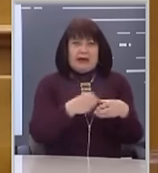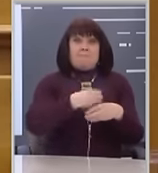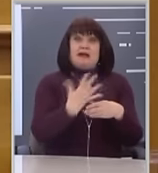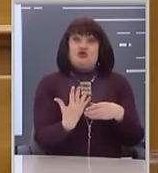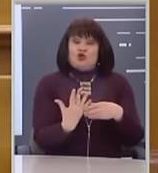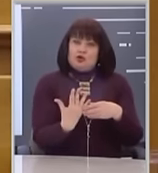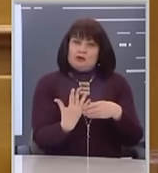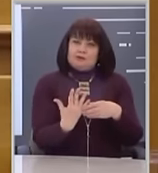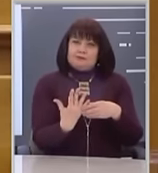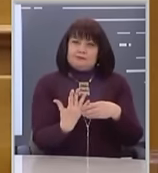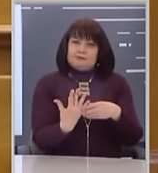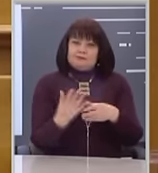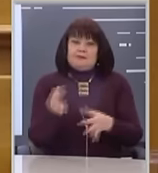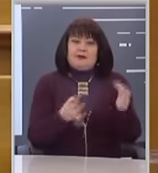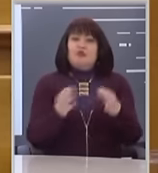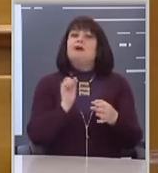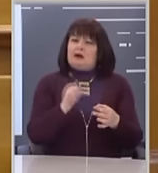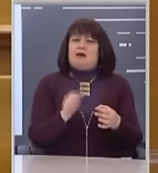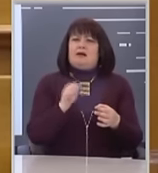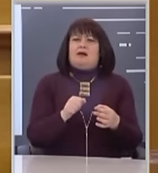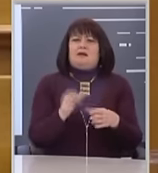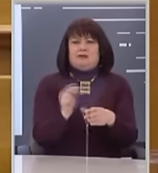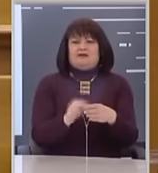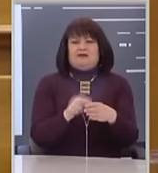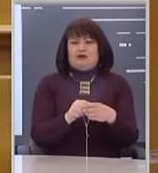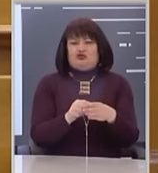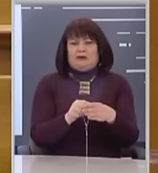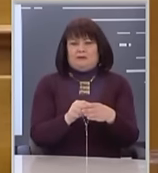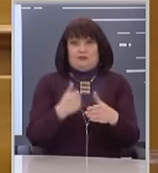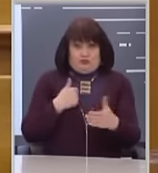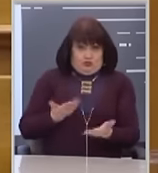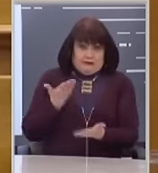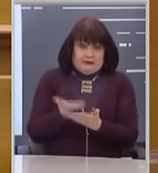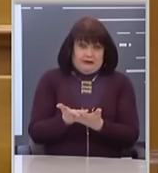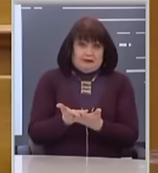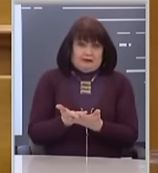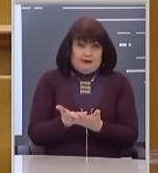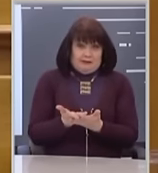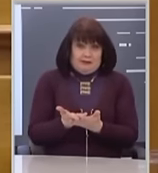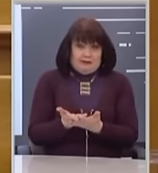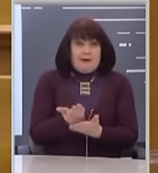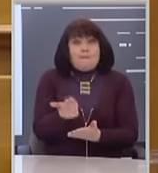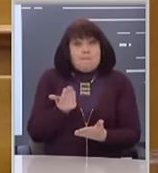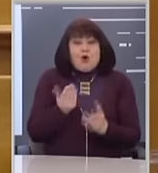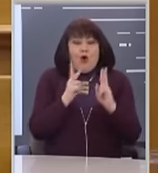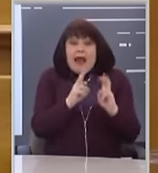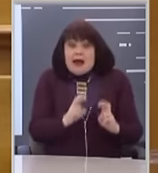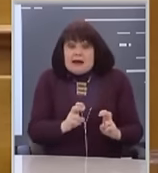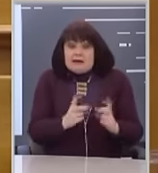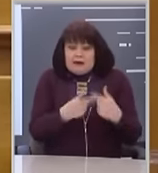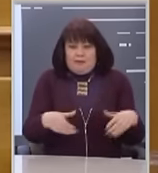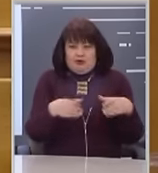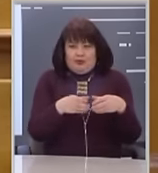να τοποθετηθούν θετικά στο αίτημα για την διενέργεια προανακριτικής,